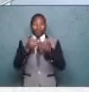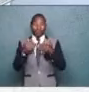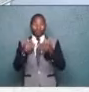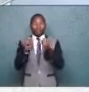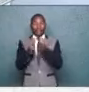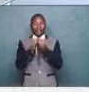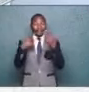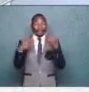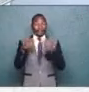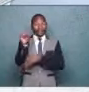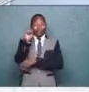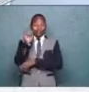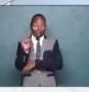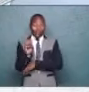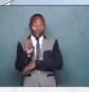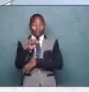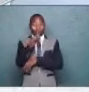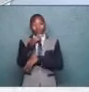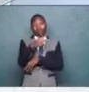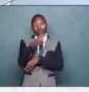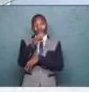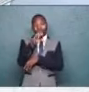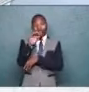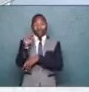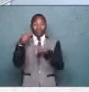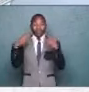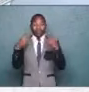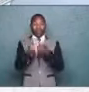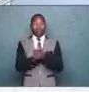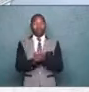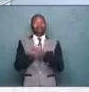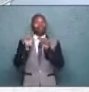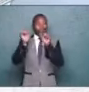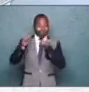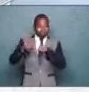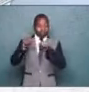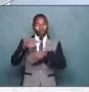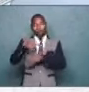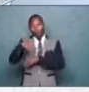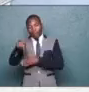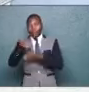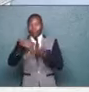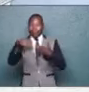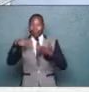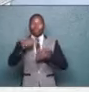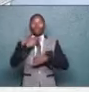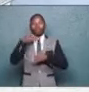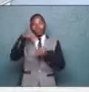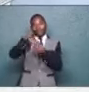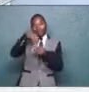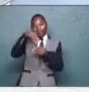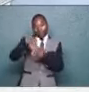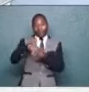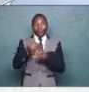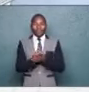pa 16 September 2007 idzakhala yovomerezeka kulembetsa mkaundira wa voti.